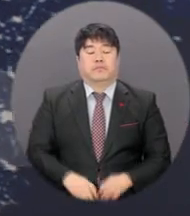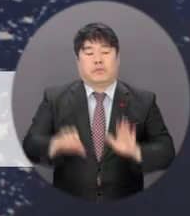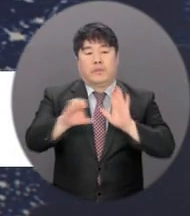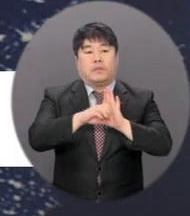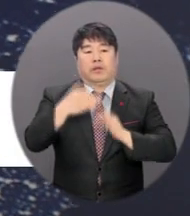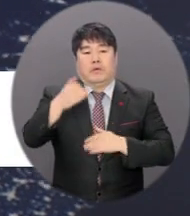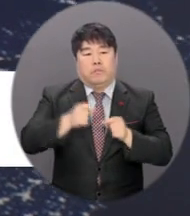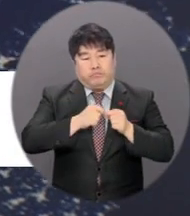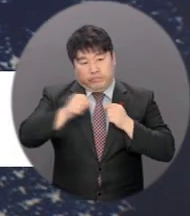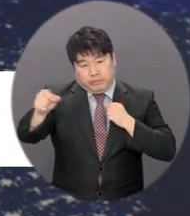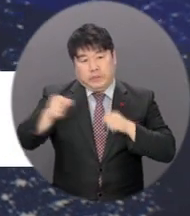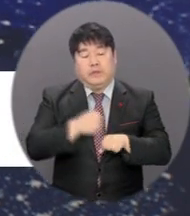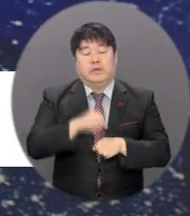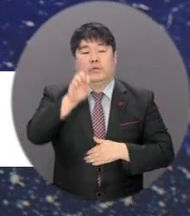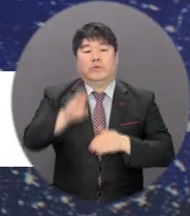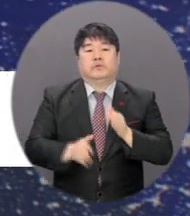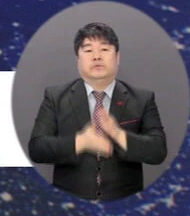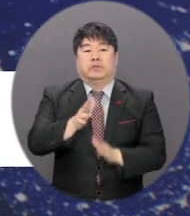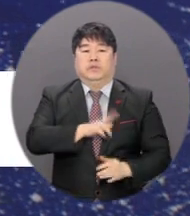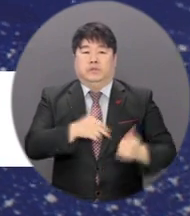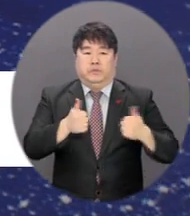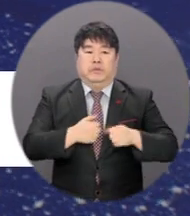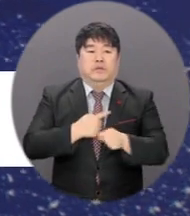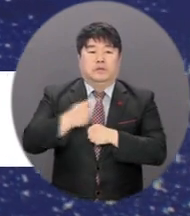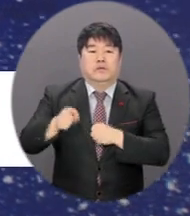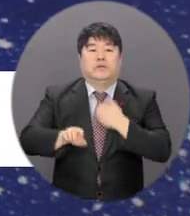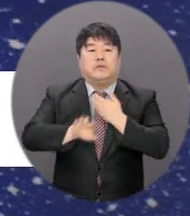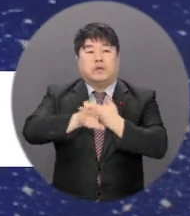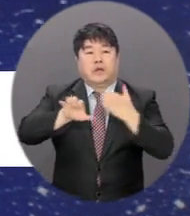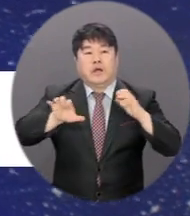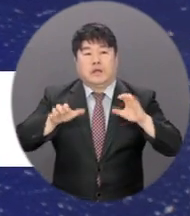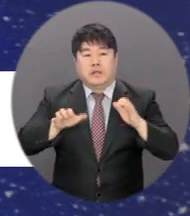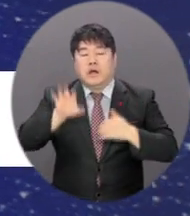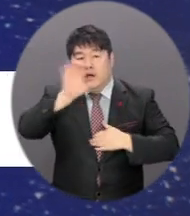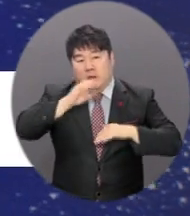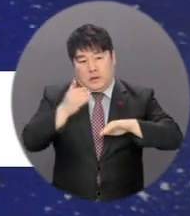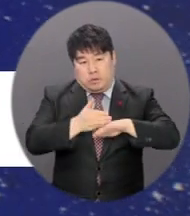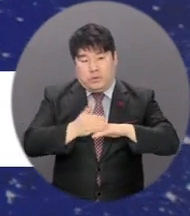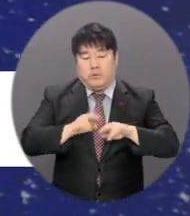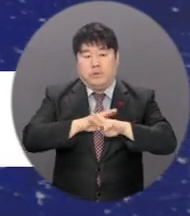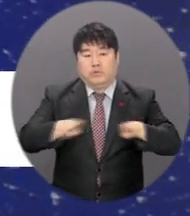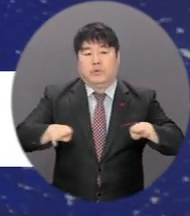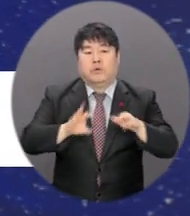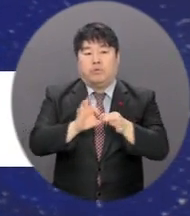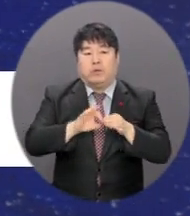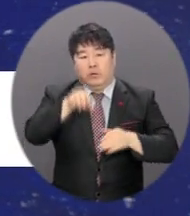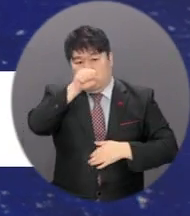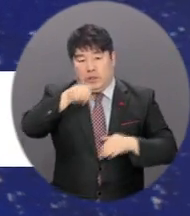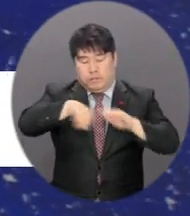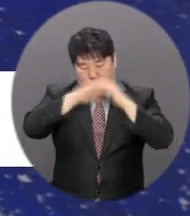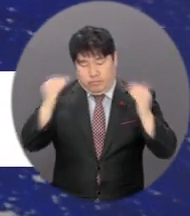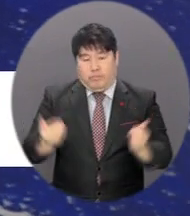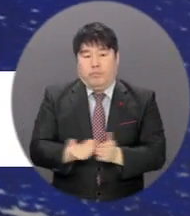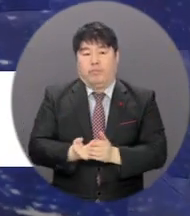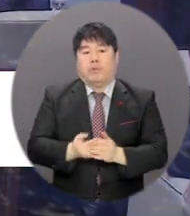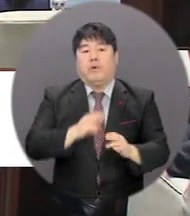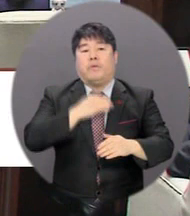코로나19 장기화로 광주시의회가 내년 해외연수를 취소하고 관련 예산도 모두